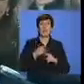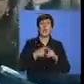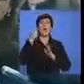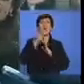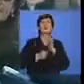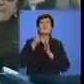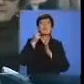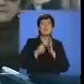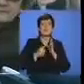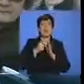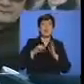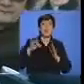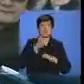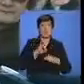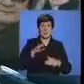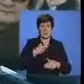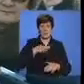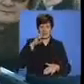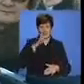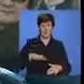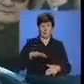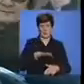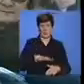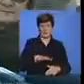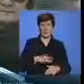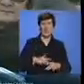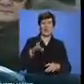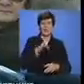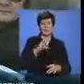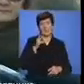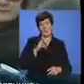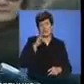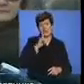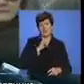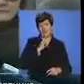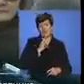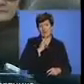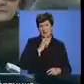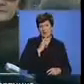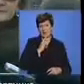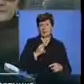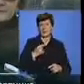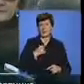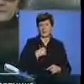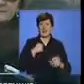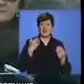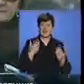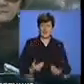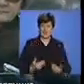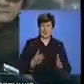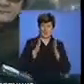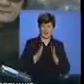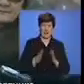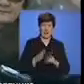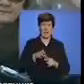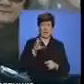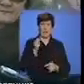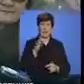космическая история нашего государства, Республики Казахстан. Вот я сегодня прямо с